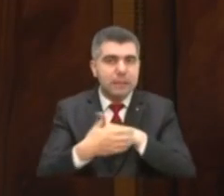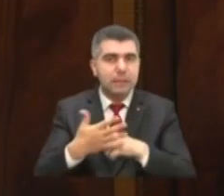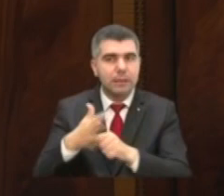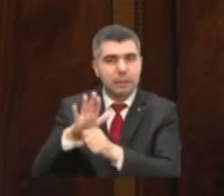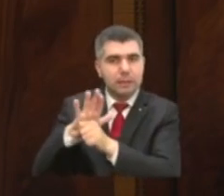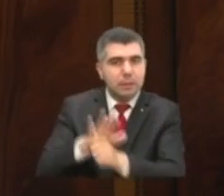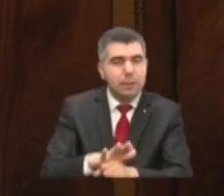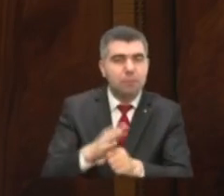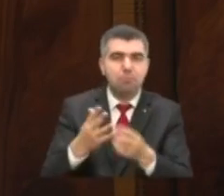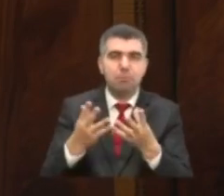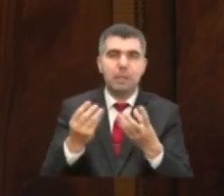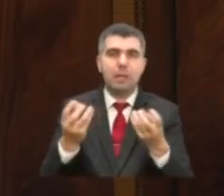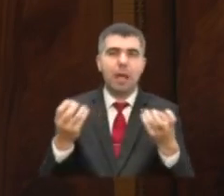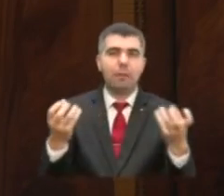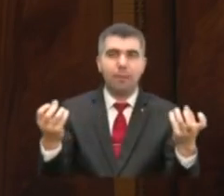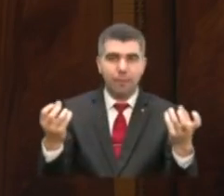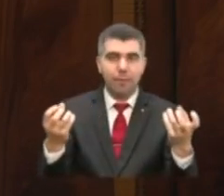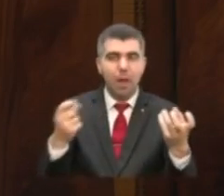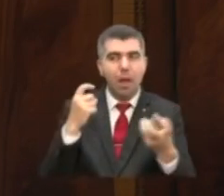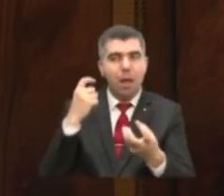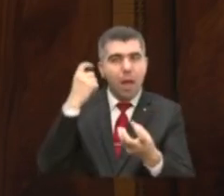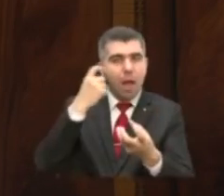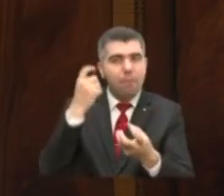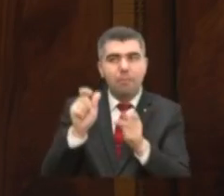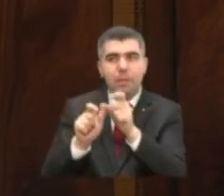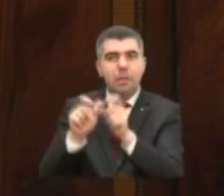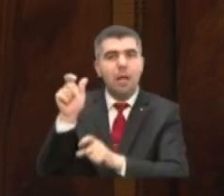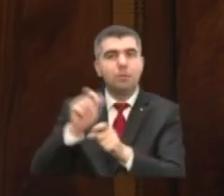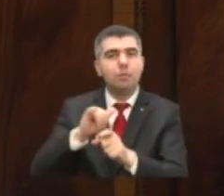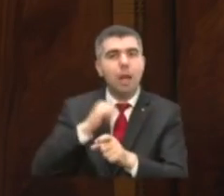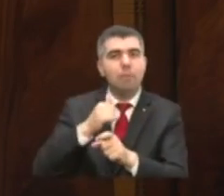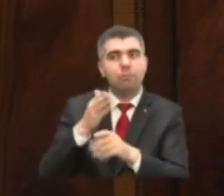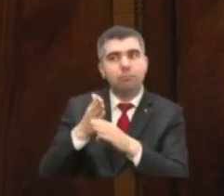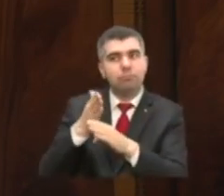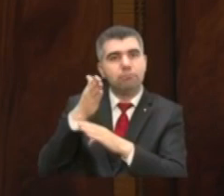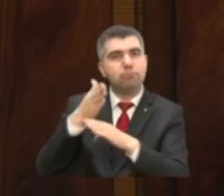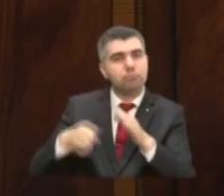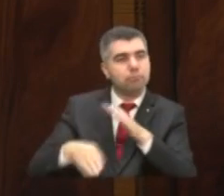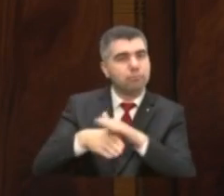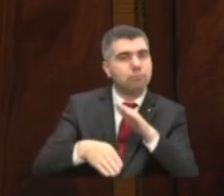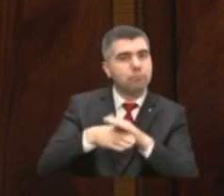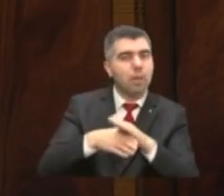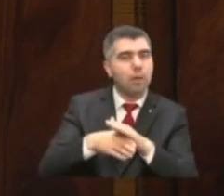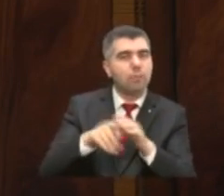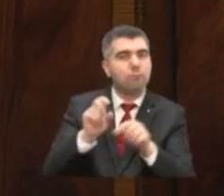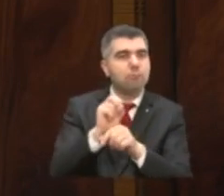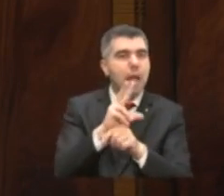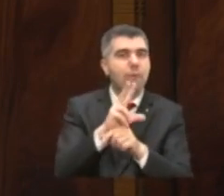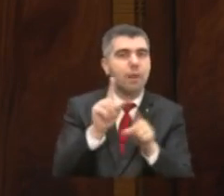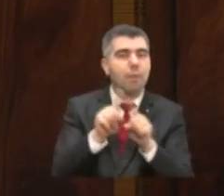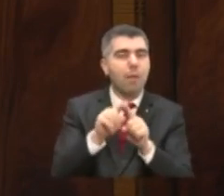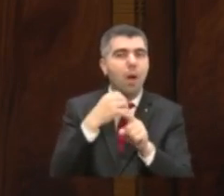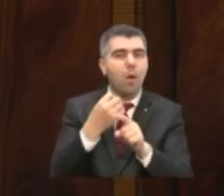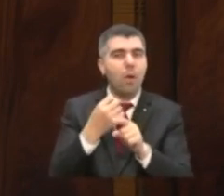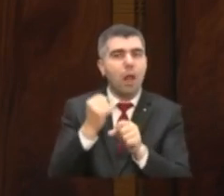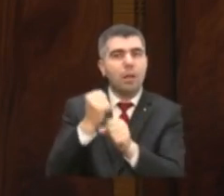والتهميش، وتزدهر أحلام الهجرة بحثاً عن غد أفضل. وأمام عجز الحكومة في إعادة النظر